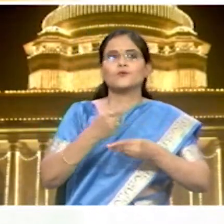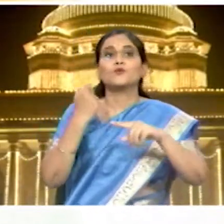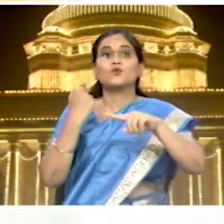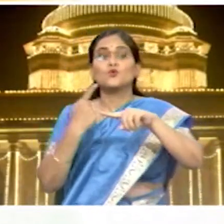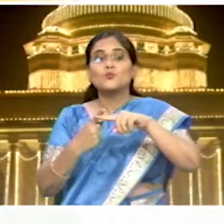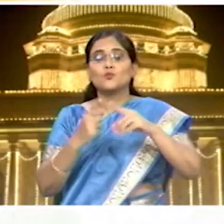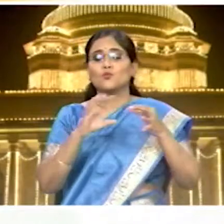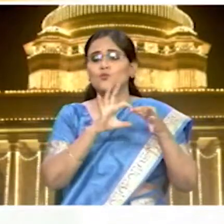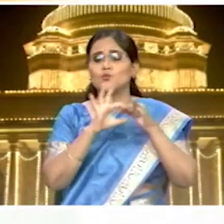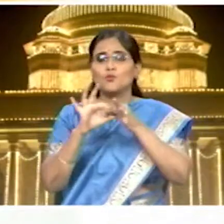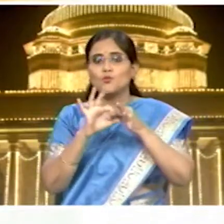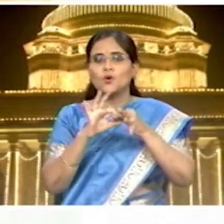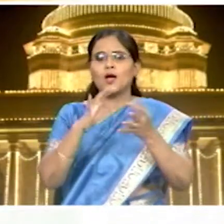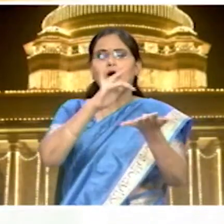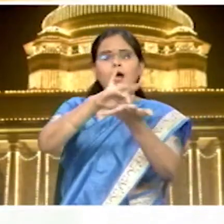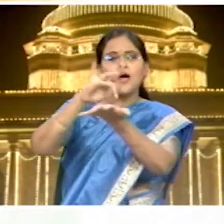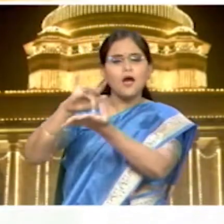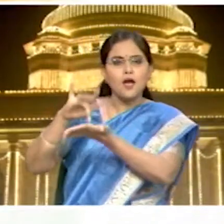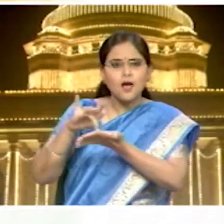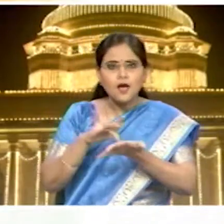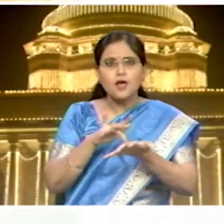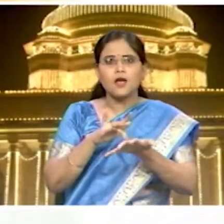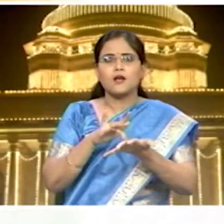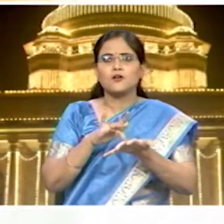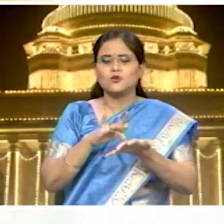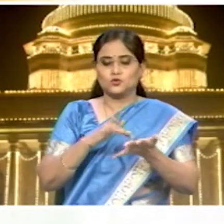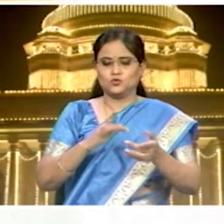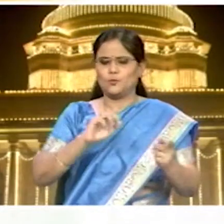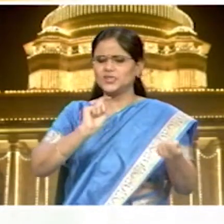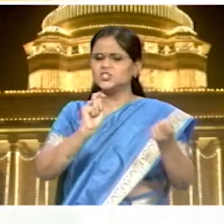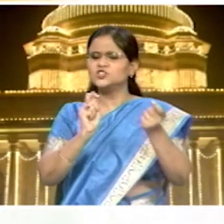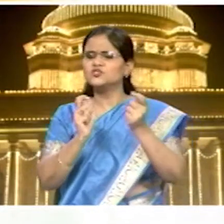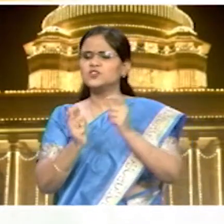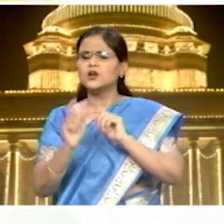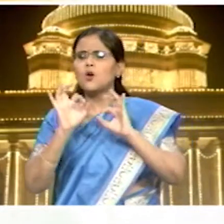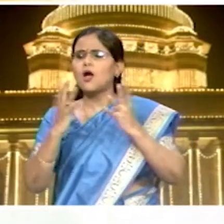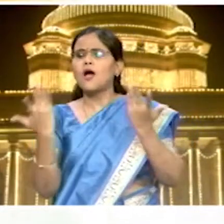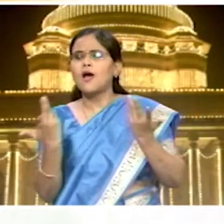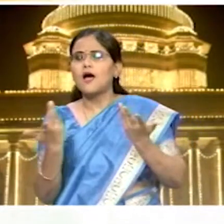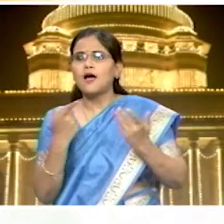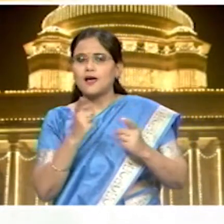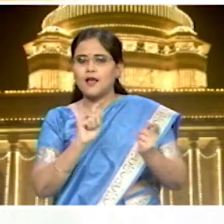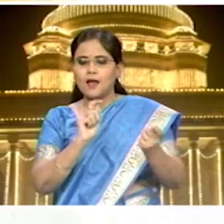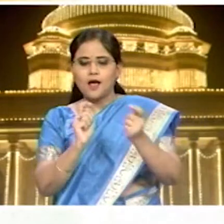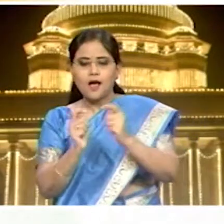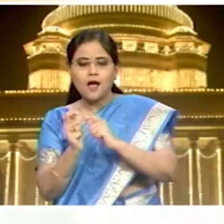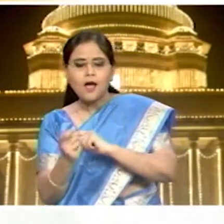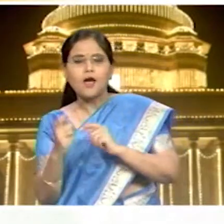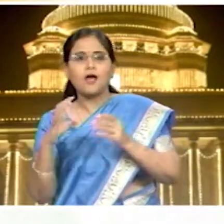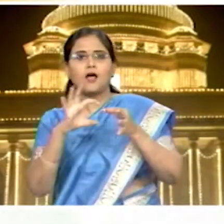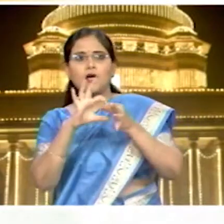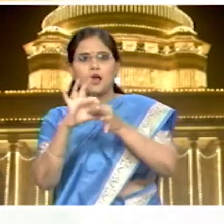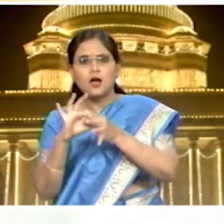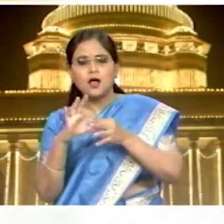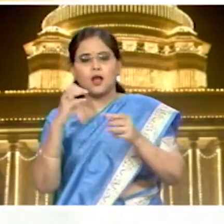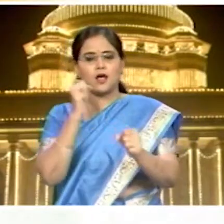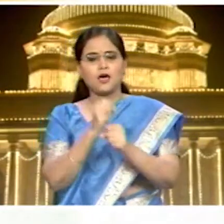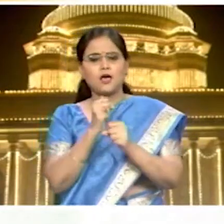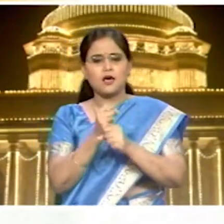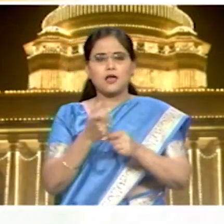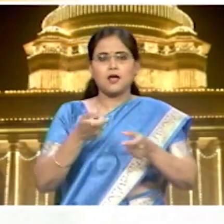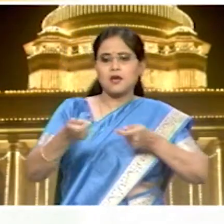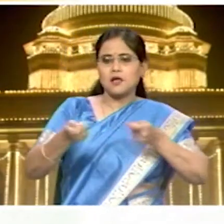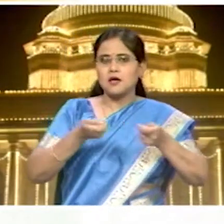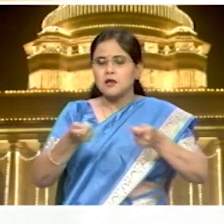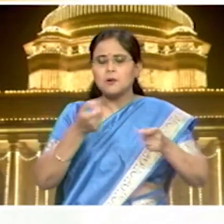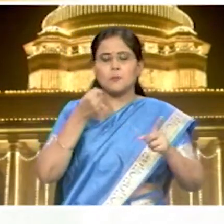जुड़े अन्य क्षेत्रों में जो अच्छे बदलाव दिखाई दे रहे हैं, उनके मूल में सुशासन पर विशेष बल